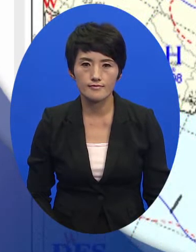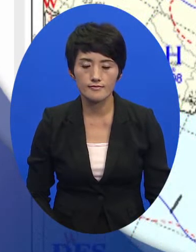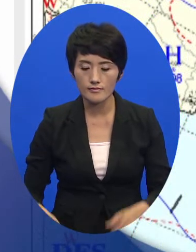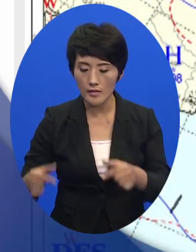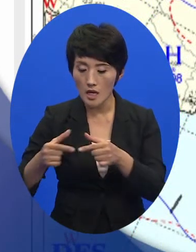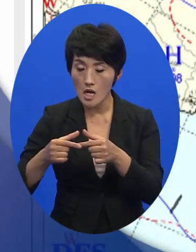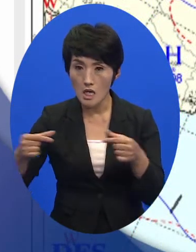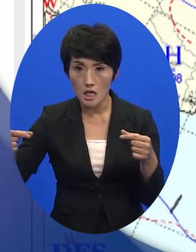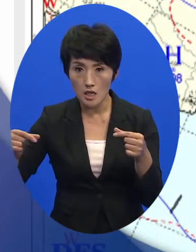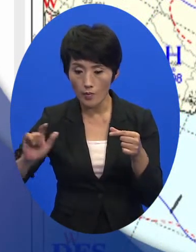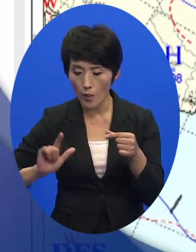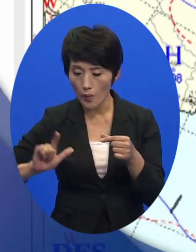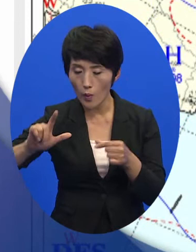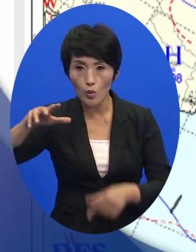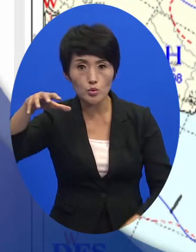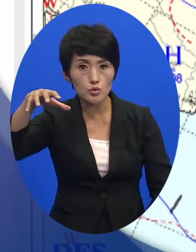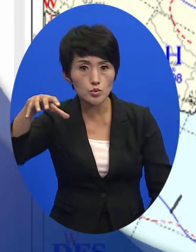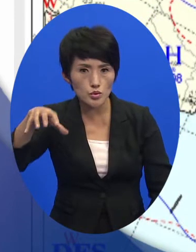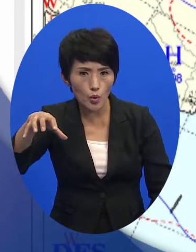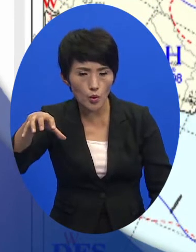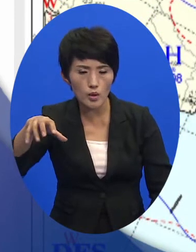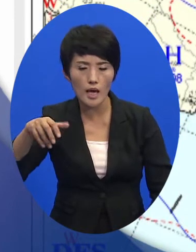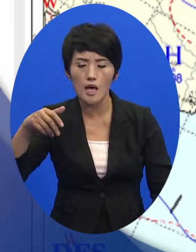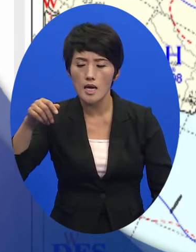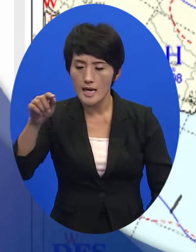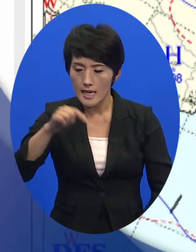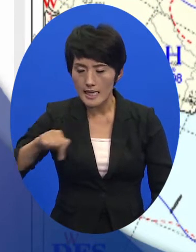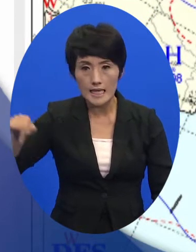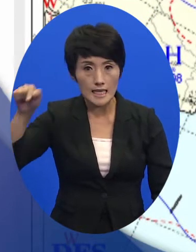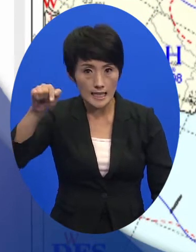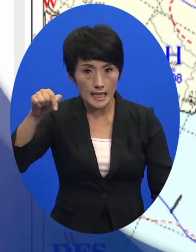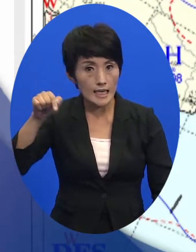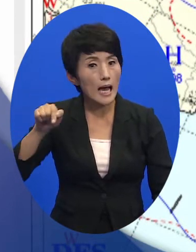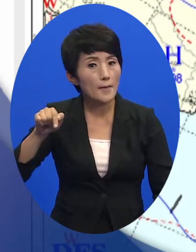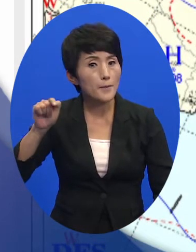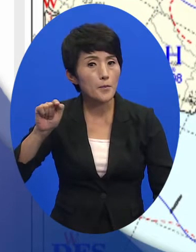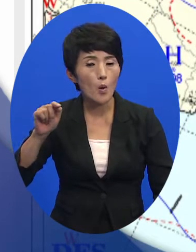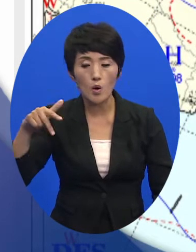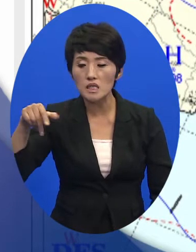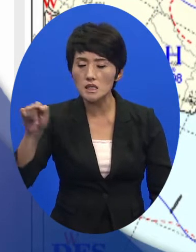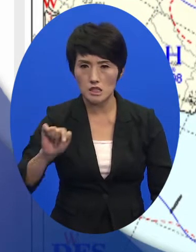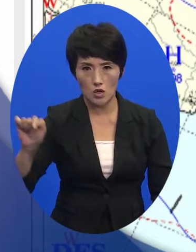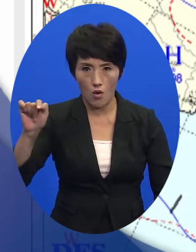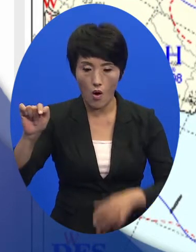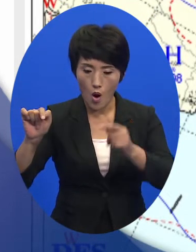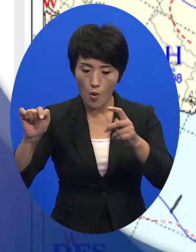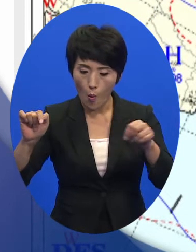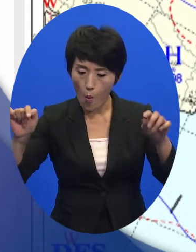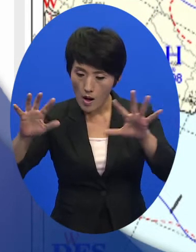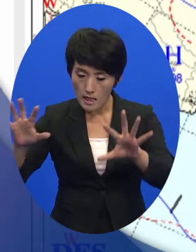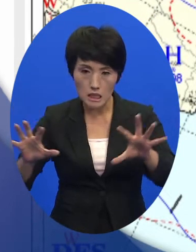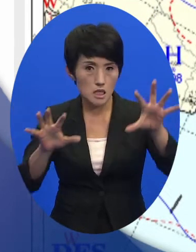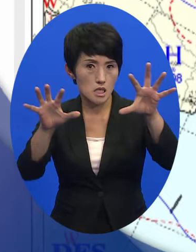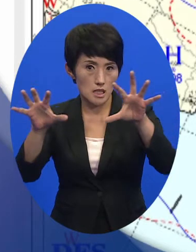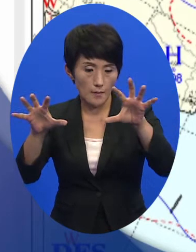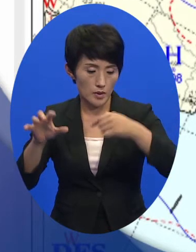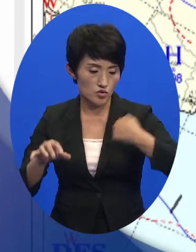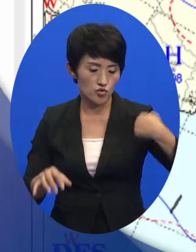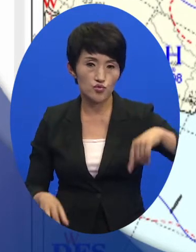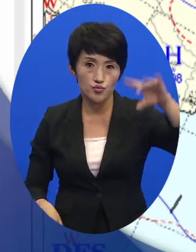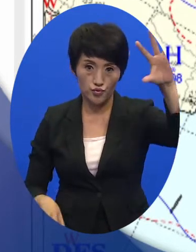일본 동쪽에 발달한 기 암릉이 자리하고 있어 중국 중부에 위치한 기압골이